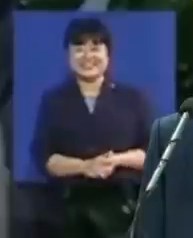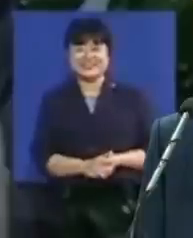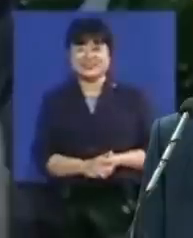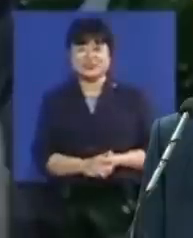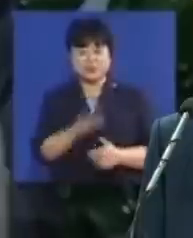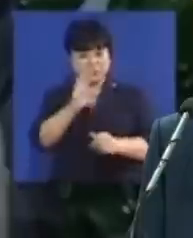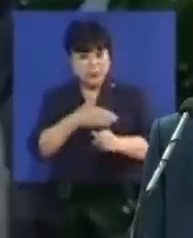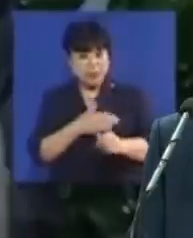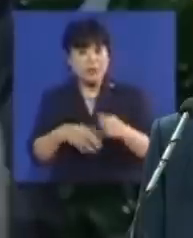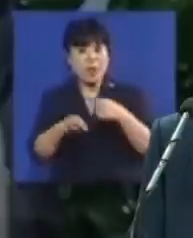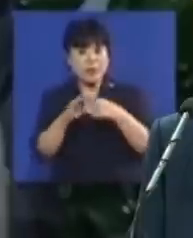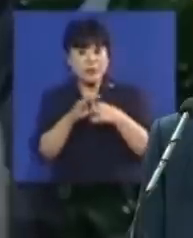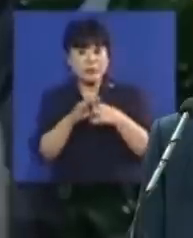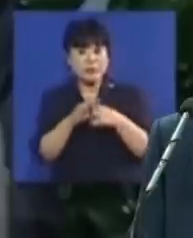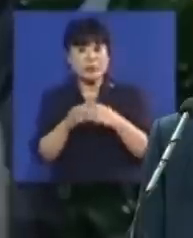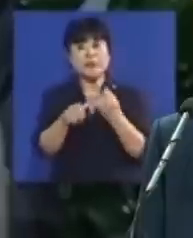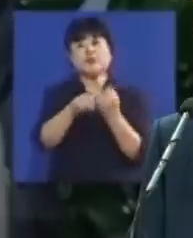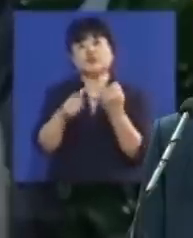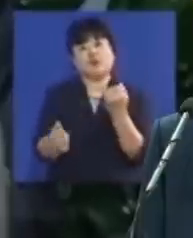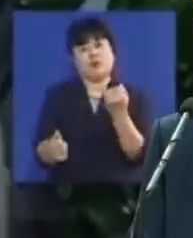조금만 잘못하면